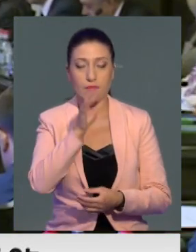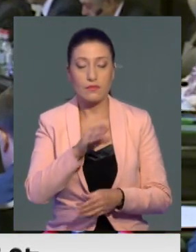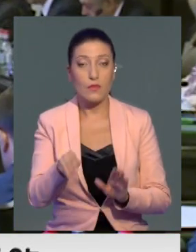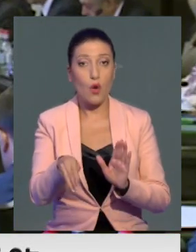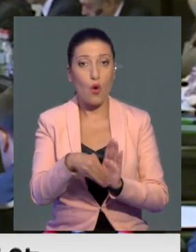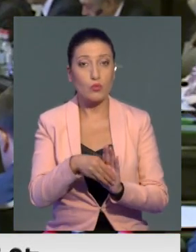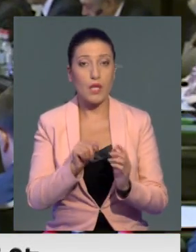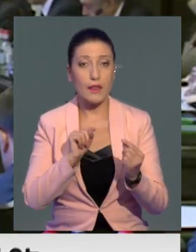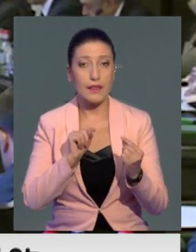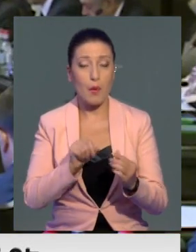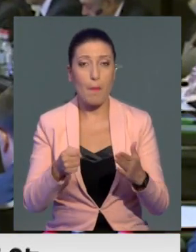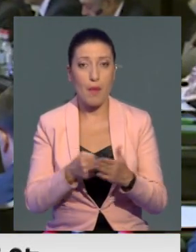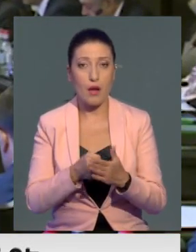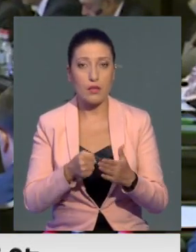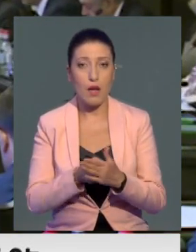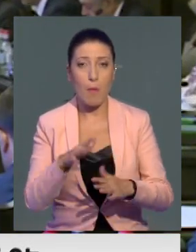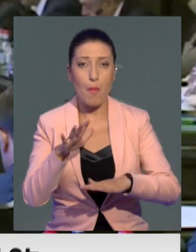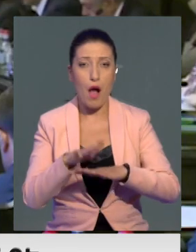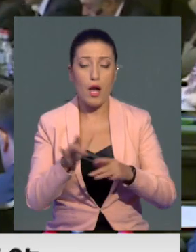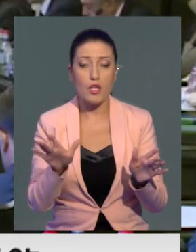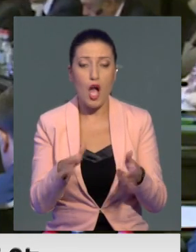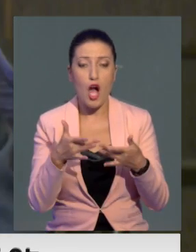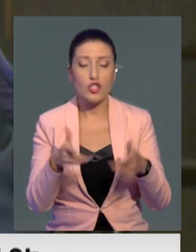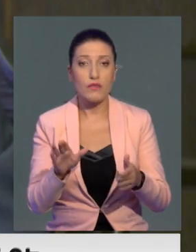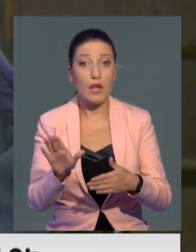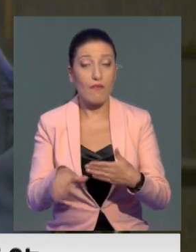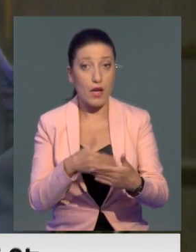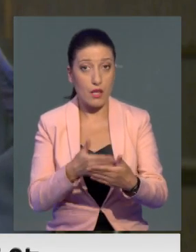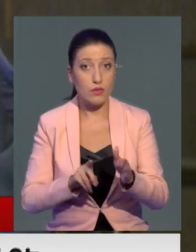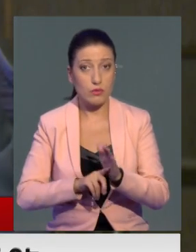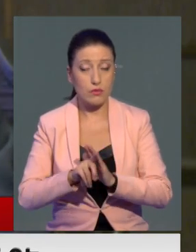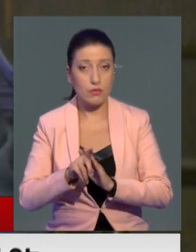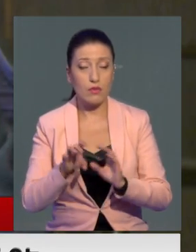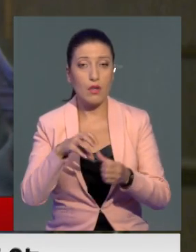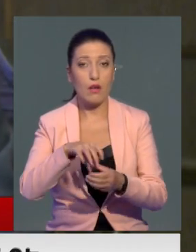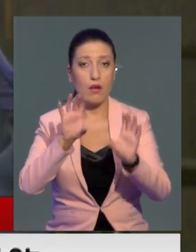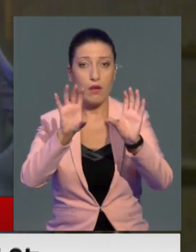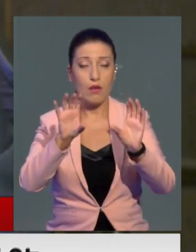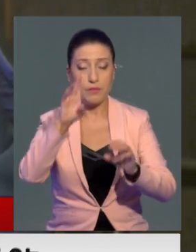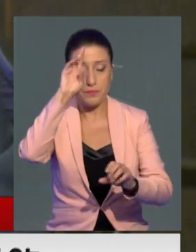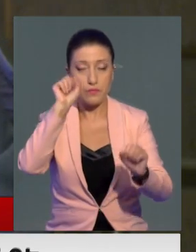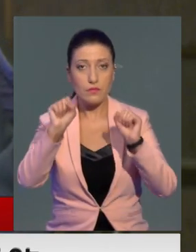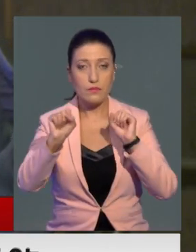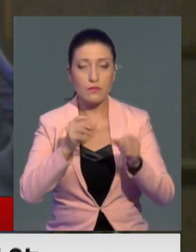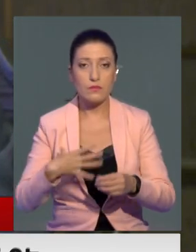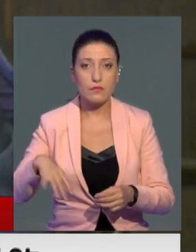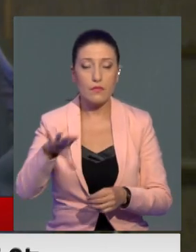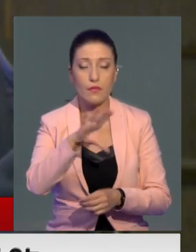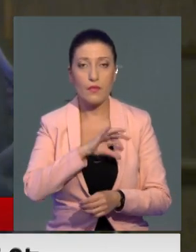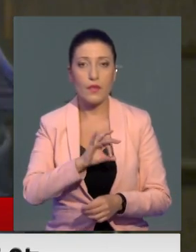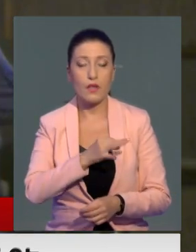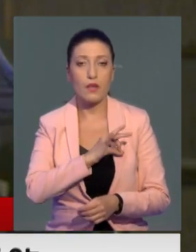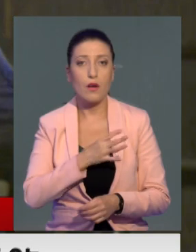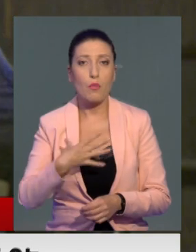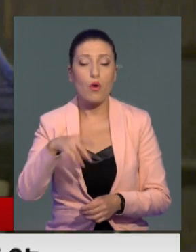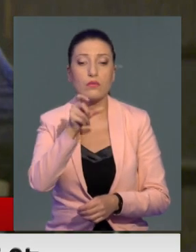Կոռուպցիայի դեմ պայքարը բանկային հաշիվները վերահսկելուց է սկսում։ Գործող օրենսդրությամբ իրավապահ մարմինները սահմանափակված են այն սուբյեկտներով,